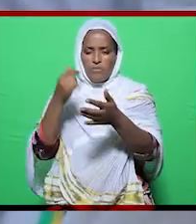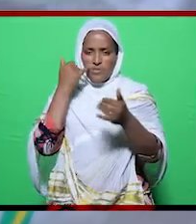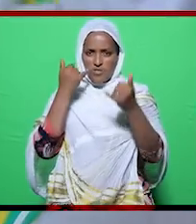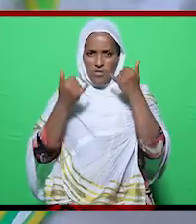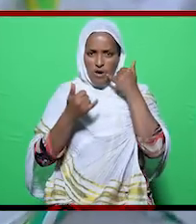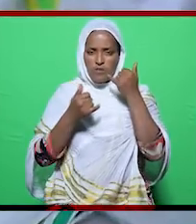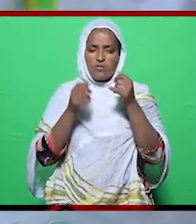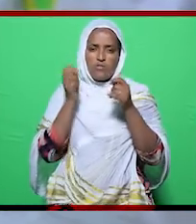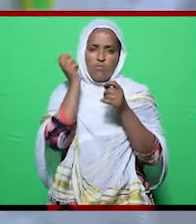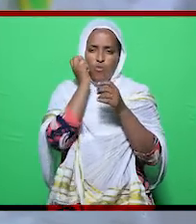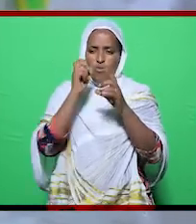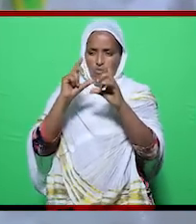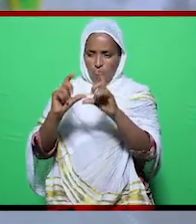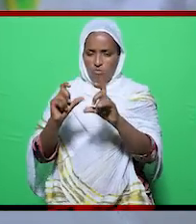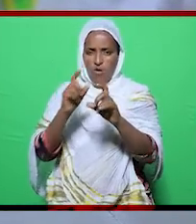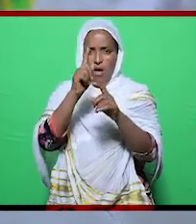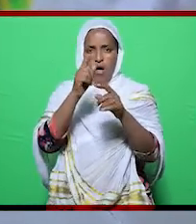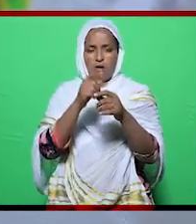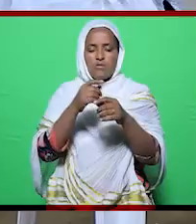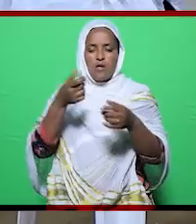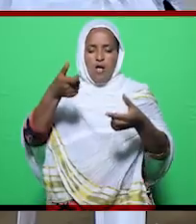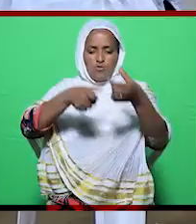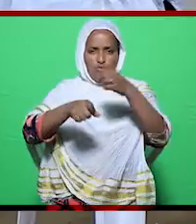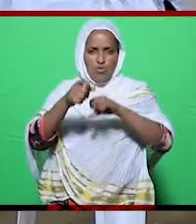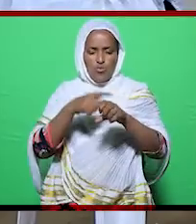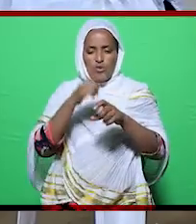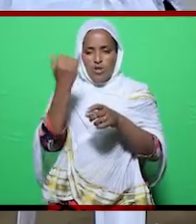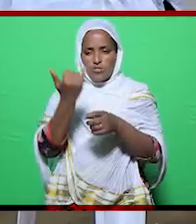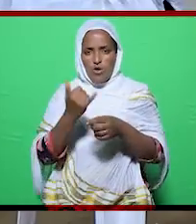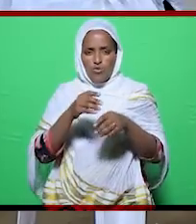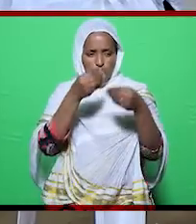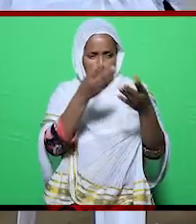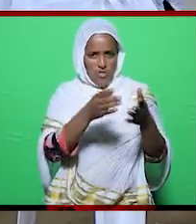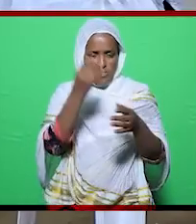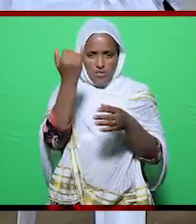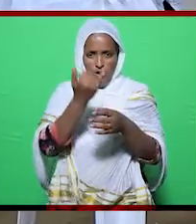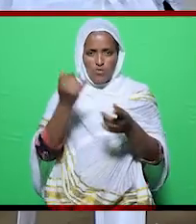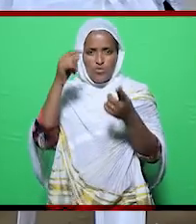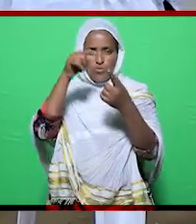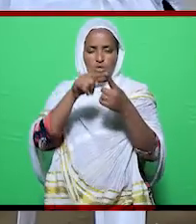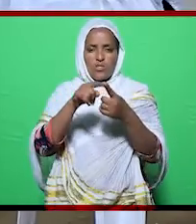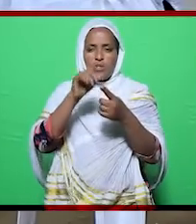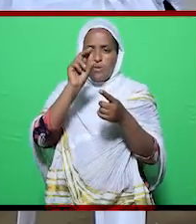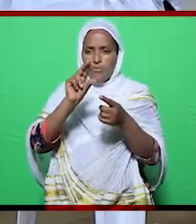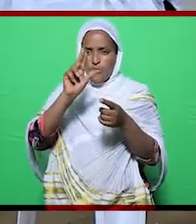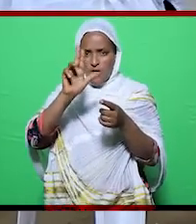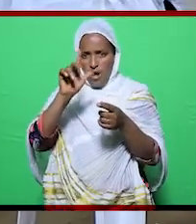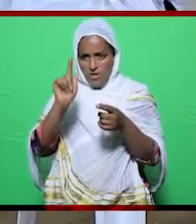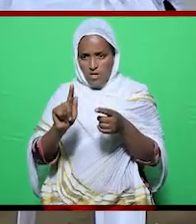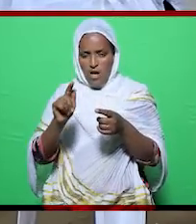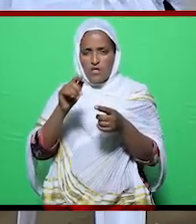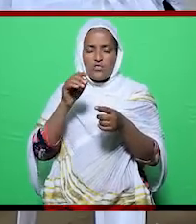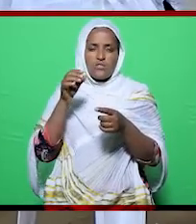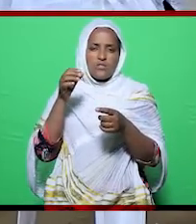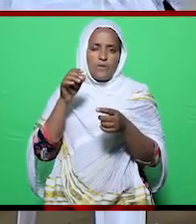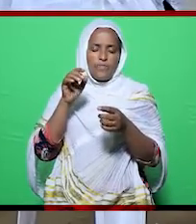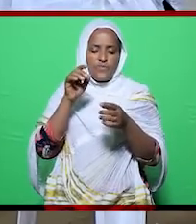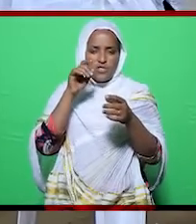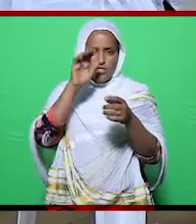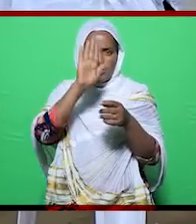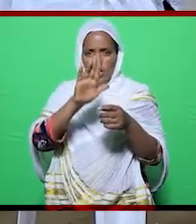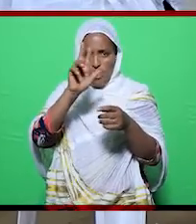ይጠበቅብናል። በየገዳማቱም ዞራለን ብዙዎቻችን፣ በስልካችን በካሜራ ይዘን አንድ አስተዋጽኦ ነው ለቤተ ክርስቲያን። ለሰዓሊዎች ብንሰጥ ሰዓሊዎች